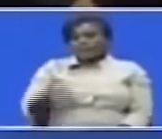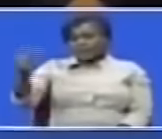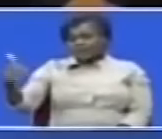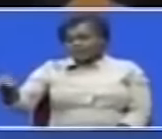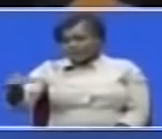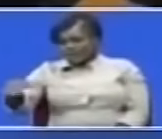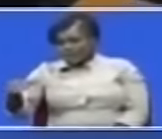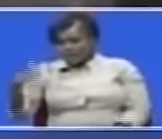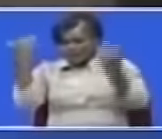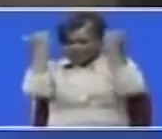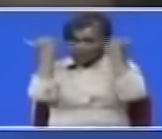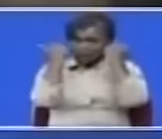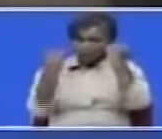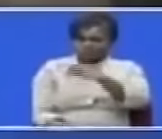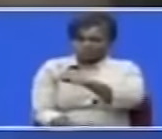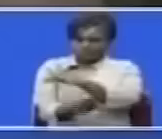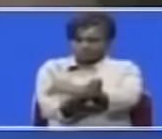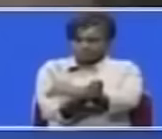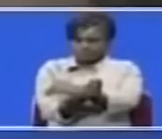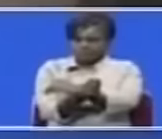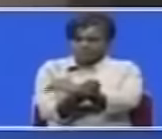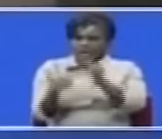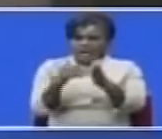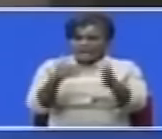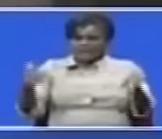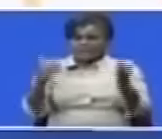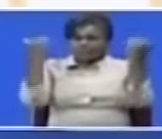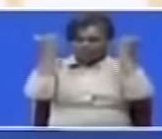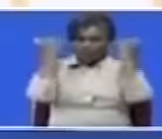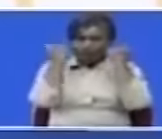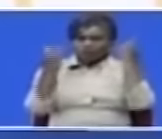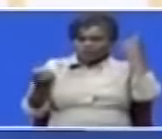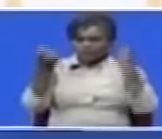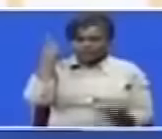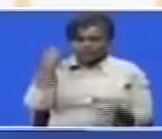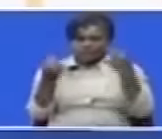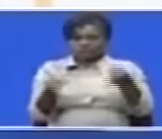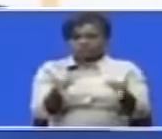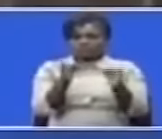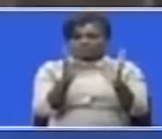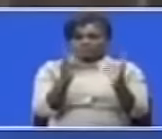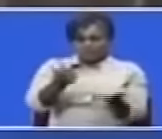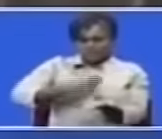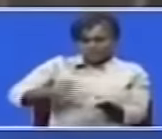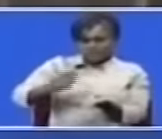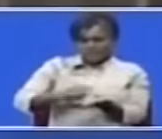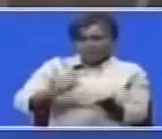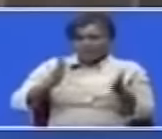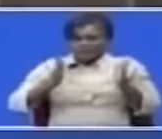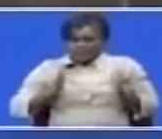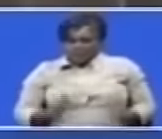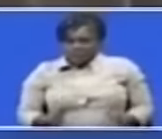Kwingineko, kesi ya ufisadi inayomkabili hakimu mkaazi wa mahakama ya Kericho Judith Achieng na karani Robert